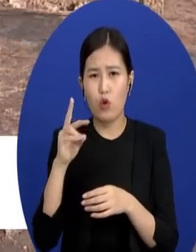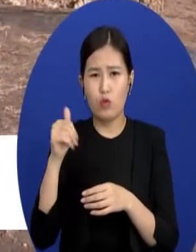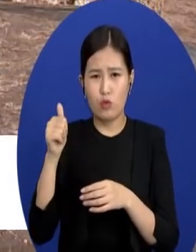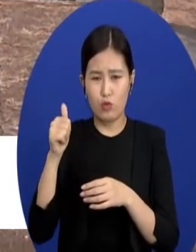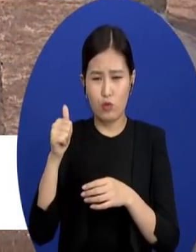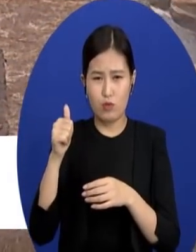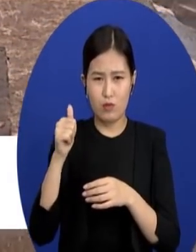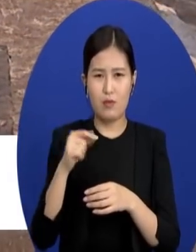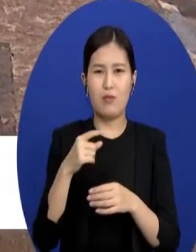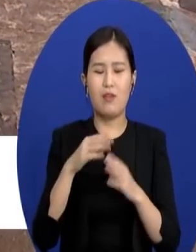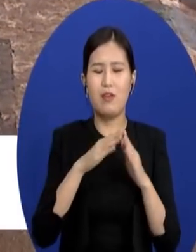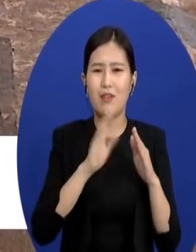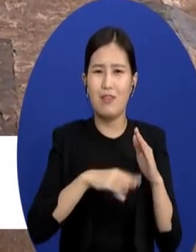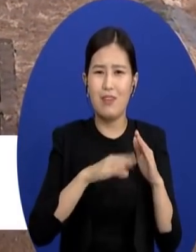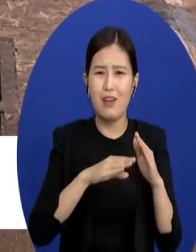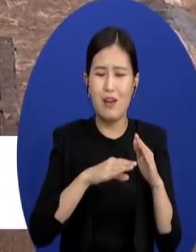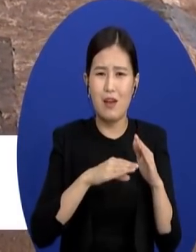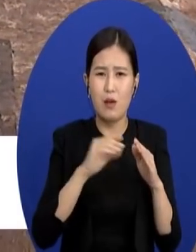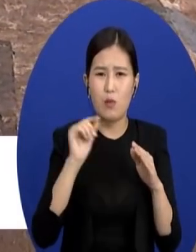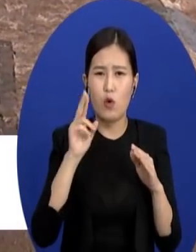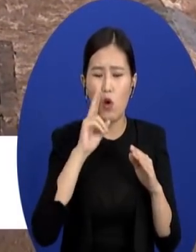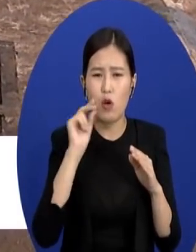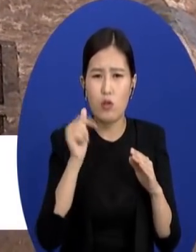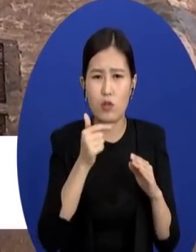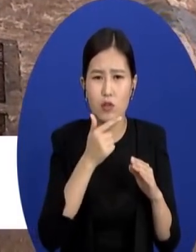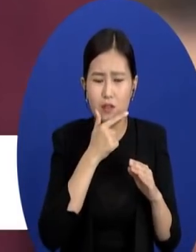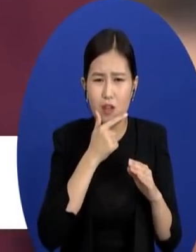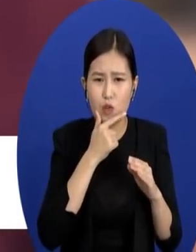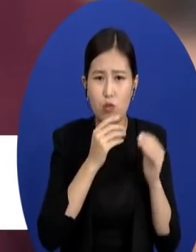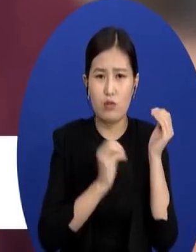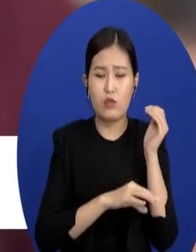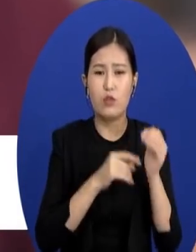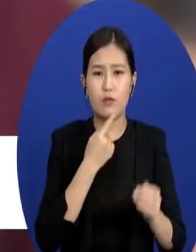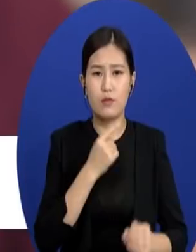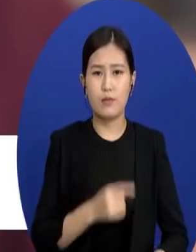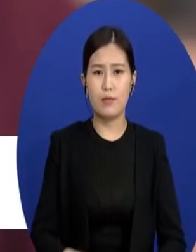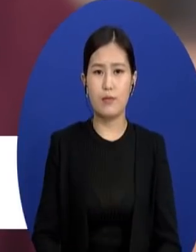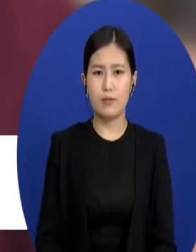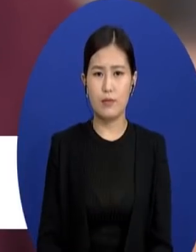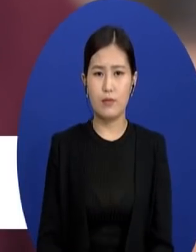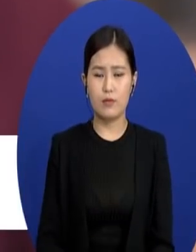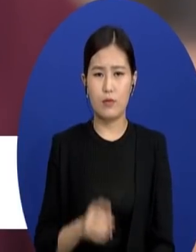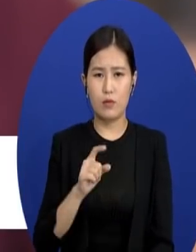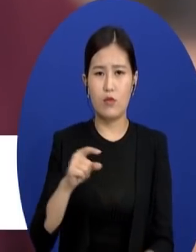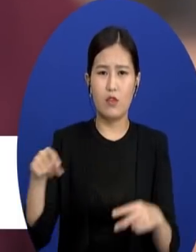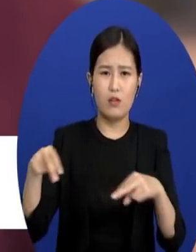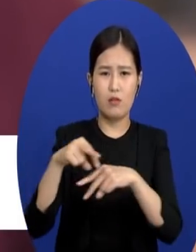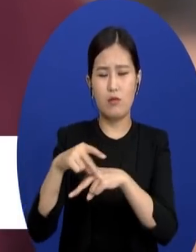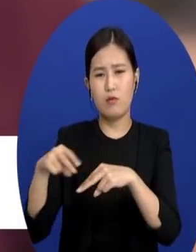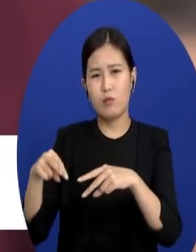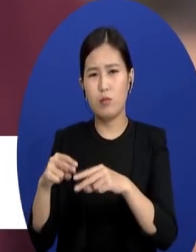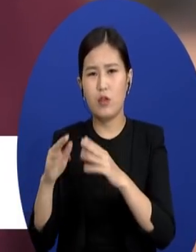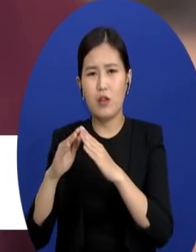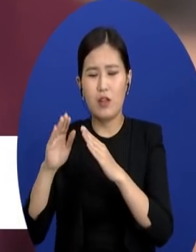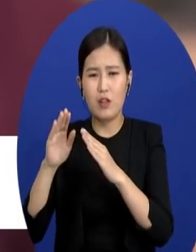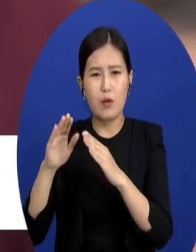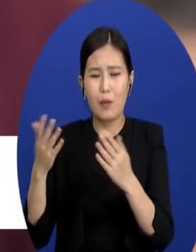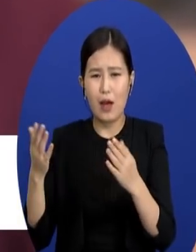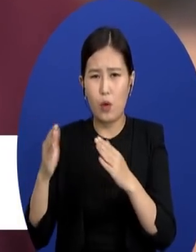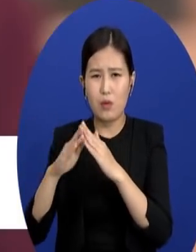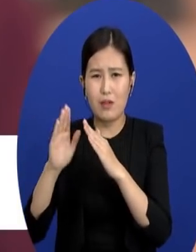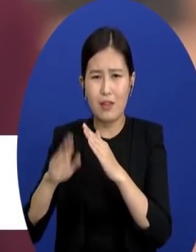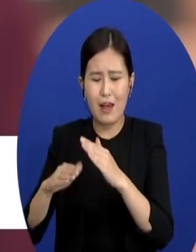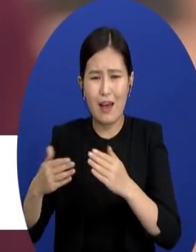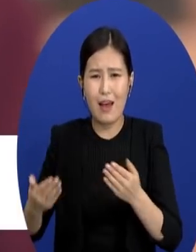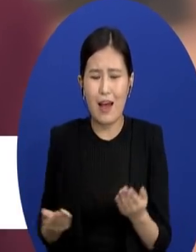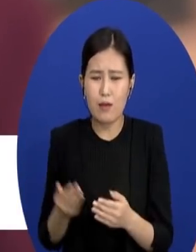тусч иргэдийн худалдаа авах чадвар буурсан байна. Энэ хөл өрөө бол амьтдын амьдралд их нөлөөлж байна. Амьдрал дараачч